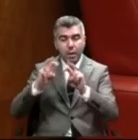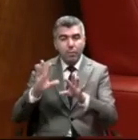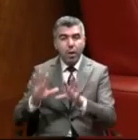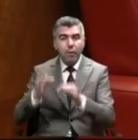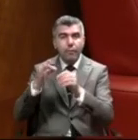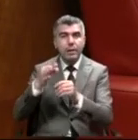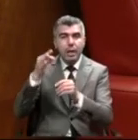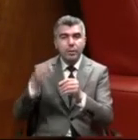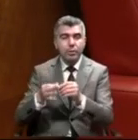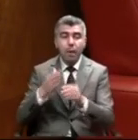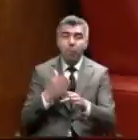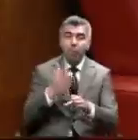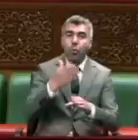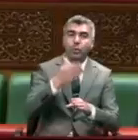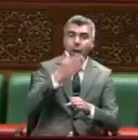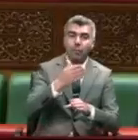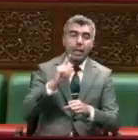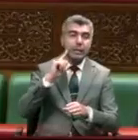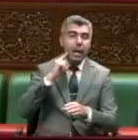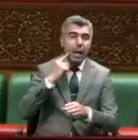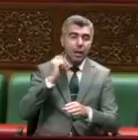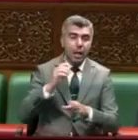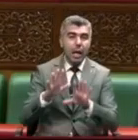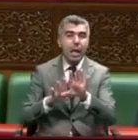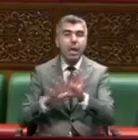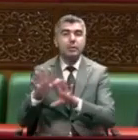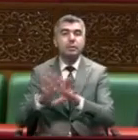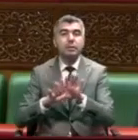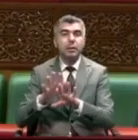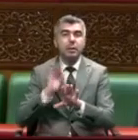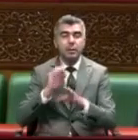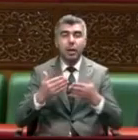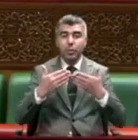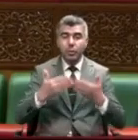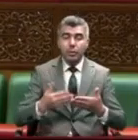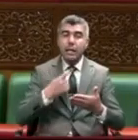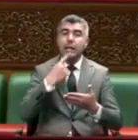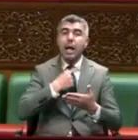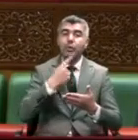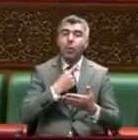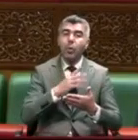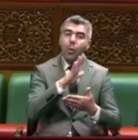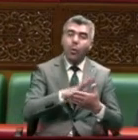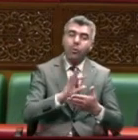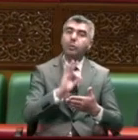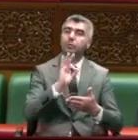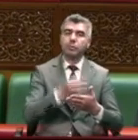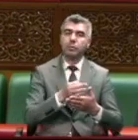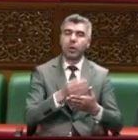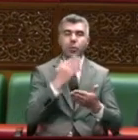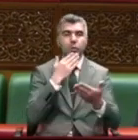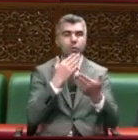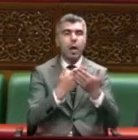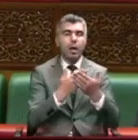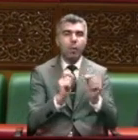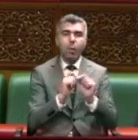النتائج مستقبلا كاين الميناء ديال الداخله كاين الميناء ديال اكادير حتى هو اللي اليوم يستقبل الناظور اذا هذا الخدمه احنا كنشكركم عليها